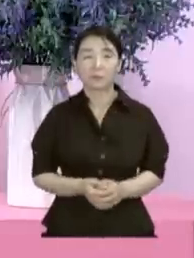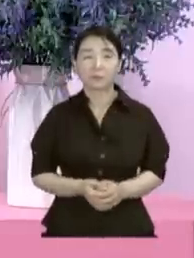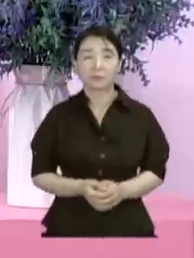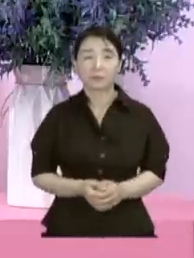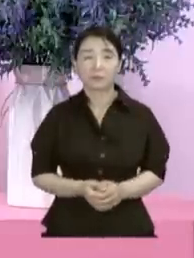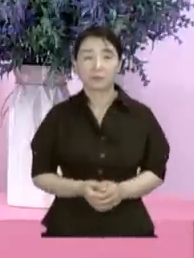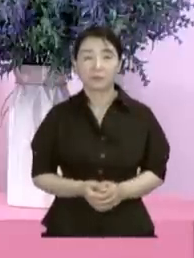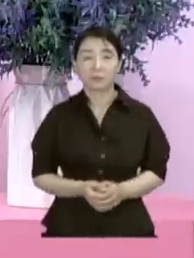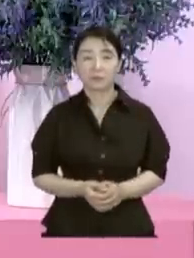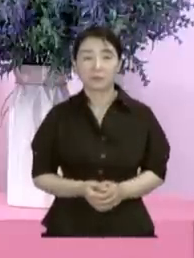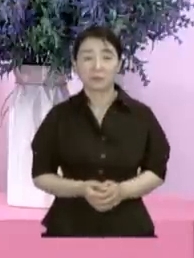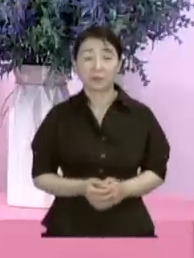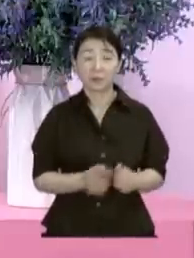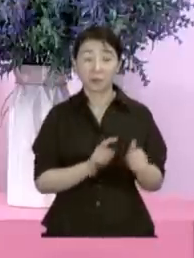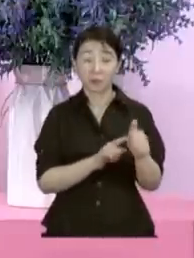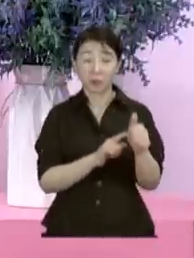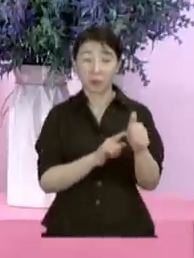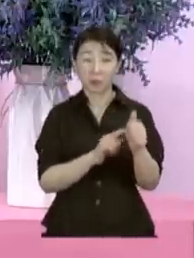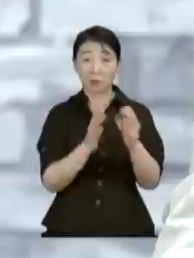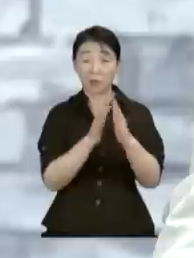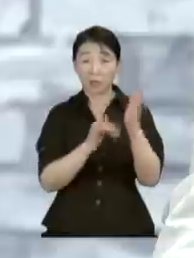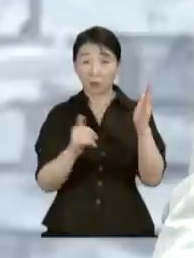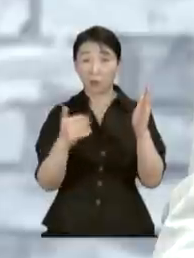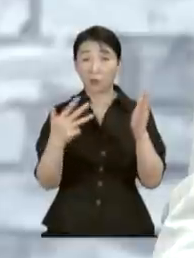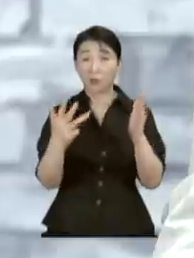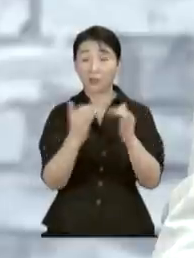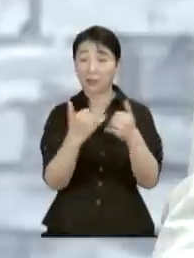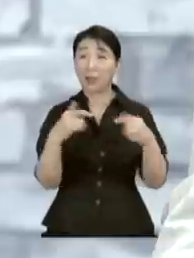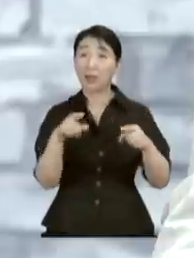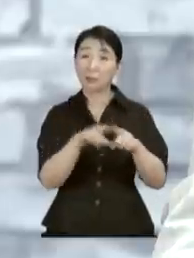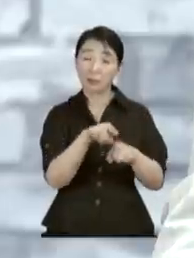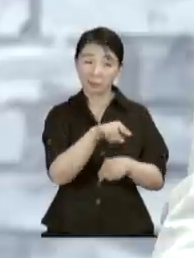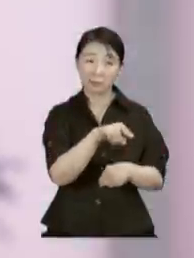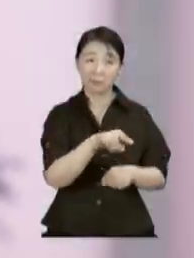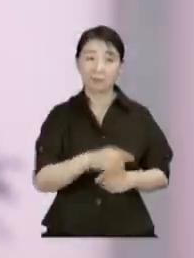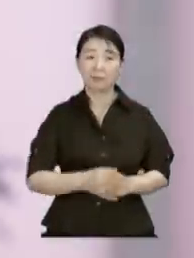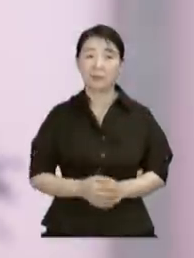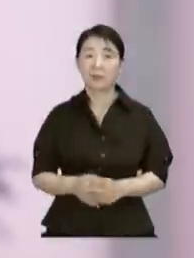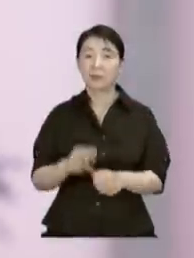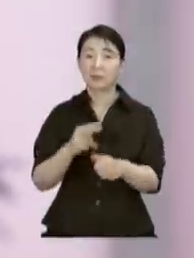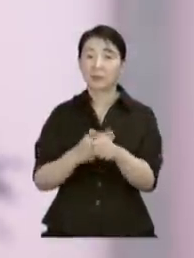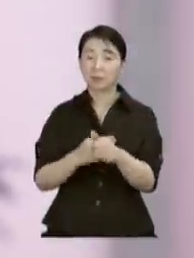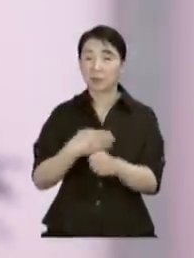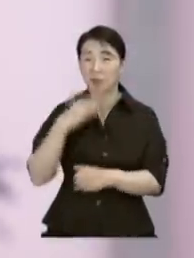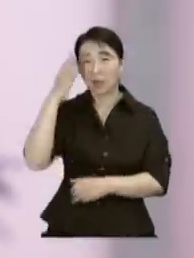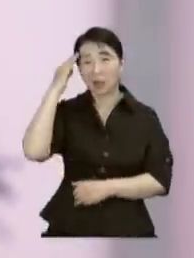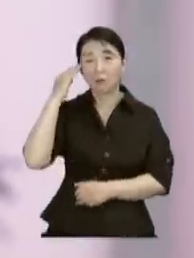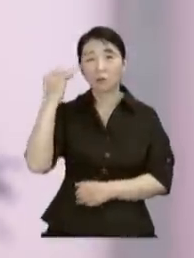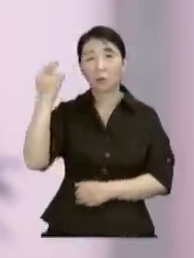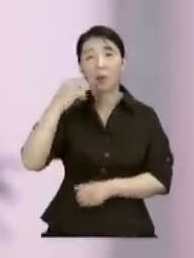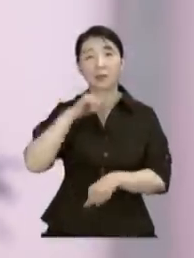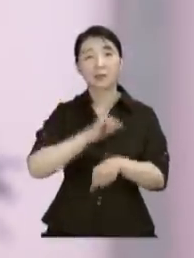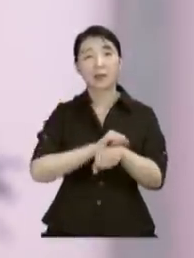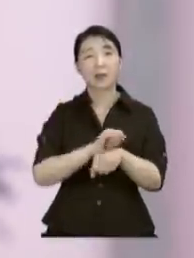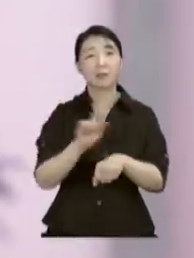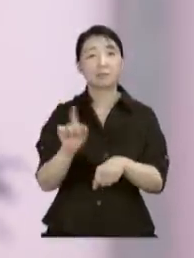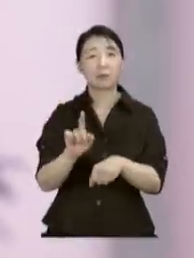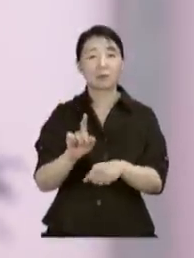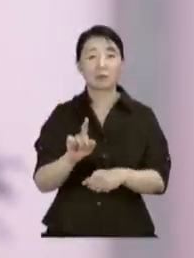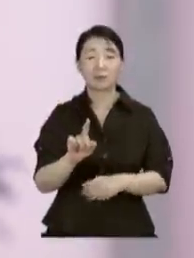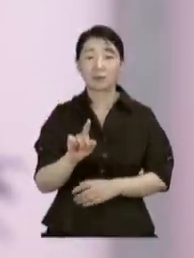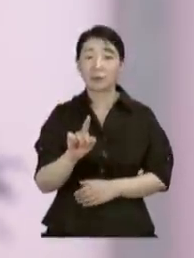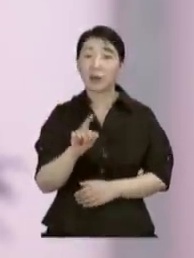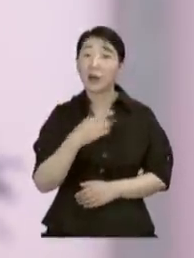그 내담자 8명의 가족을 불러드린 그 내담자가 그러는 거예요. 선생님 제가 한국에 와서 가장 잘한 일이 뭔지 아세요?